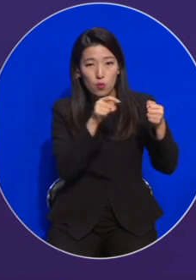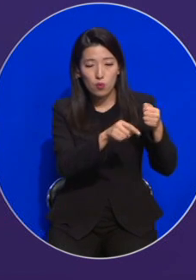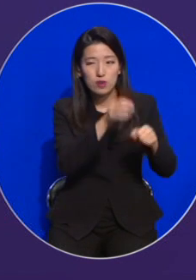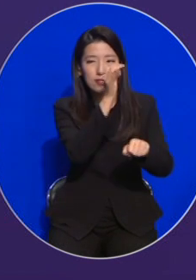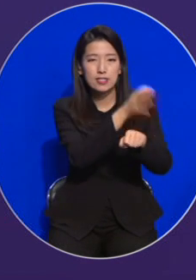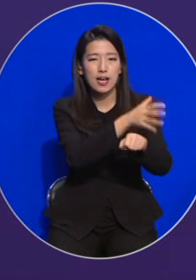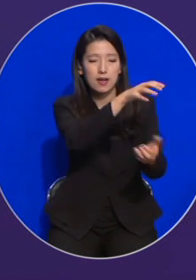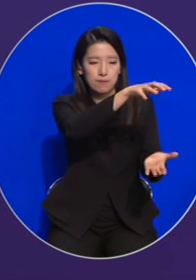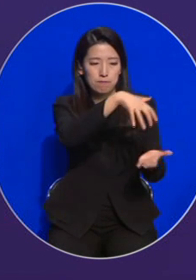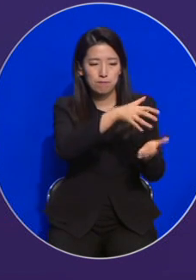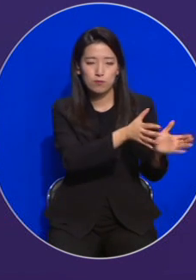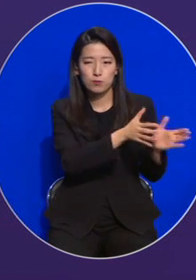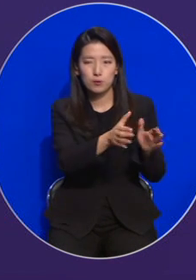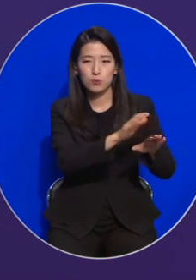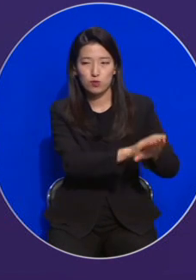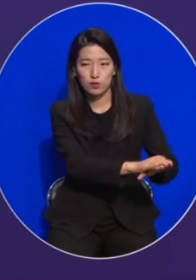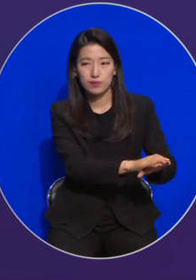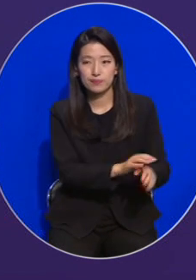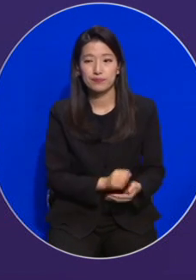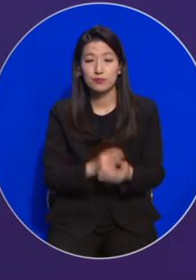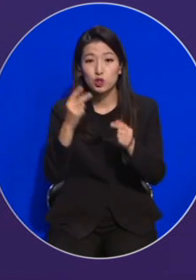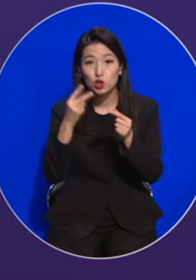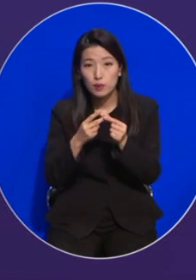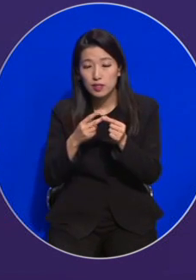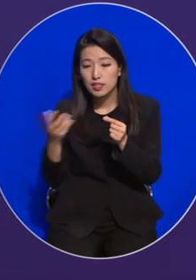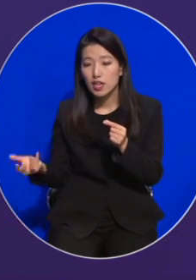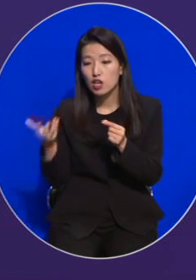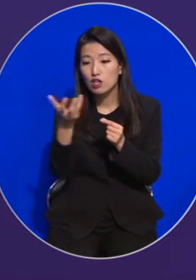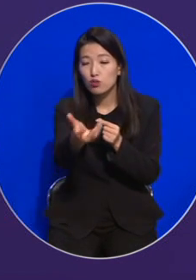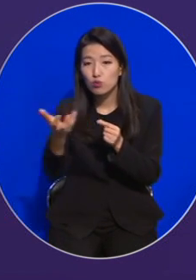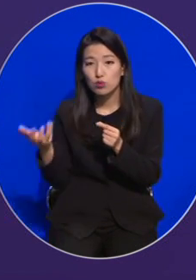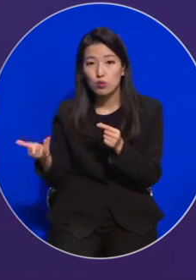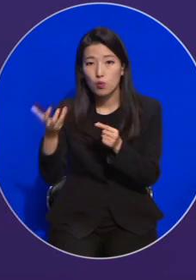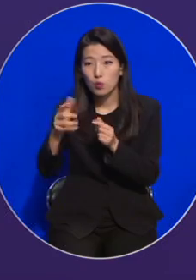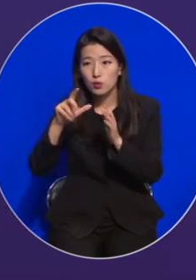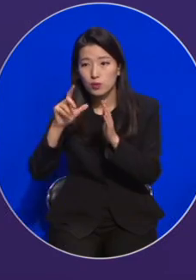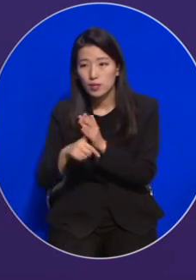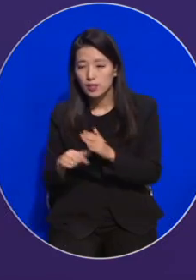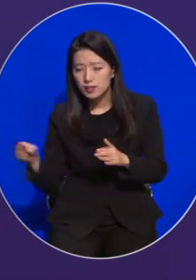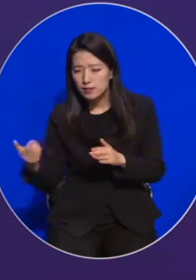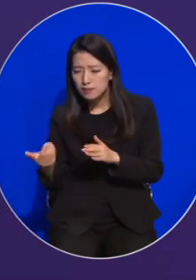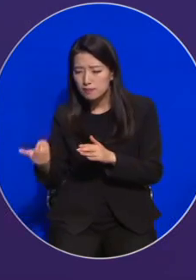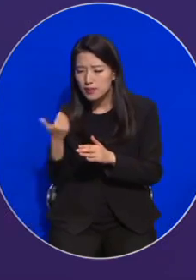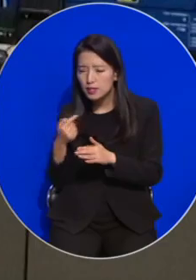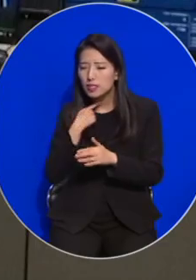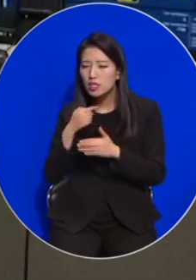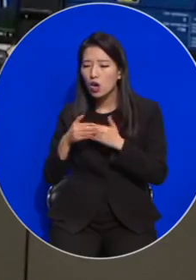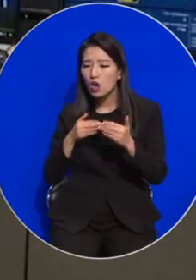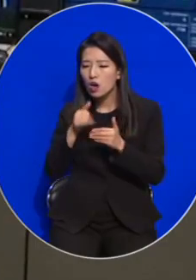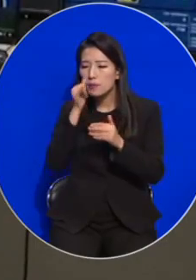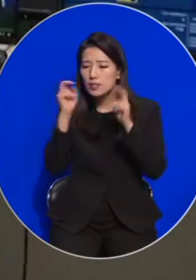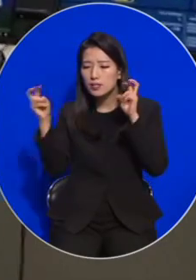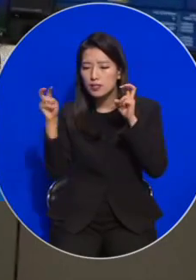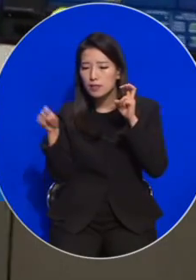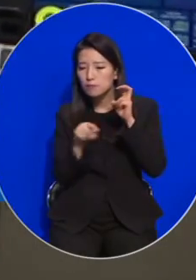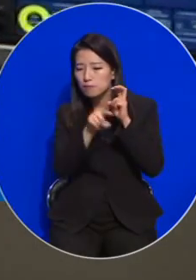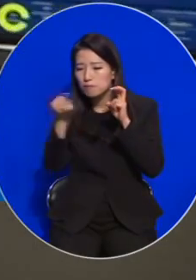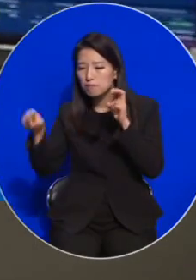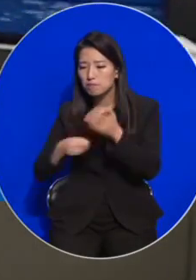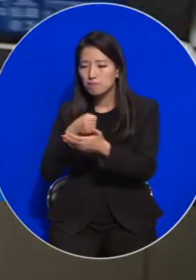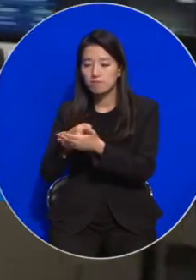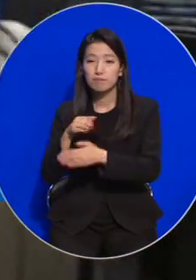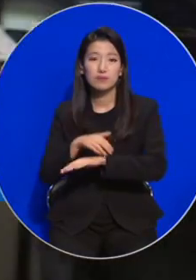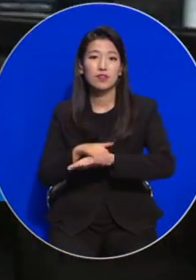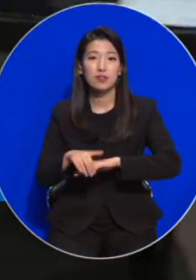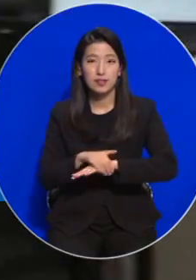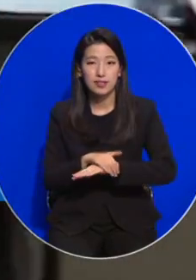대해선 예방접종 경험이 있는 위탁 의료기관 중 기준에 부합한 기관을 지정할 계획입니다. 식약처 등